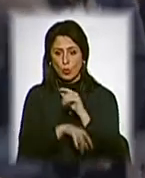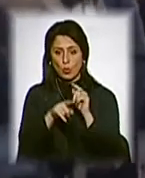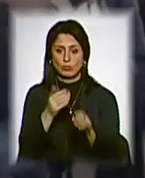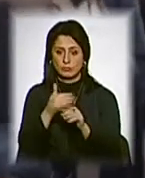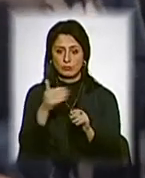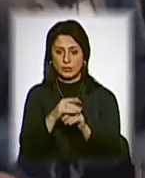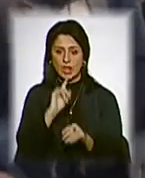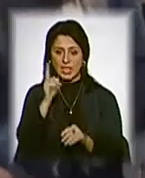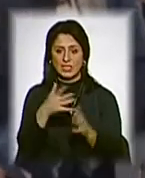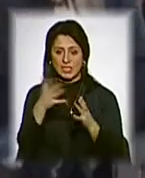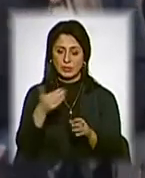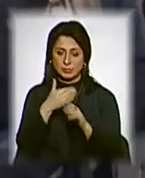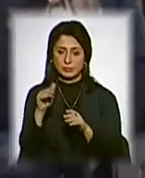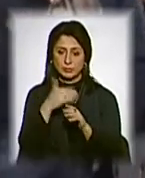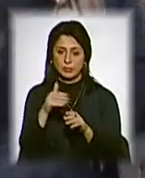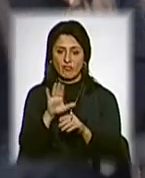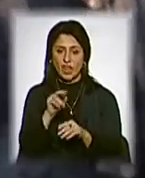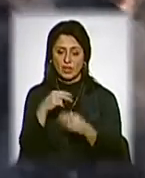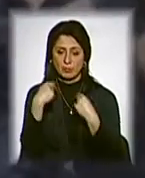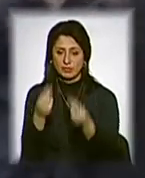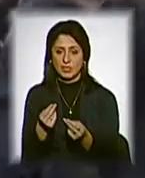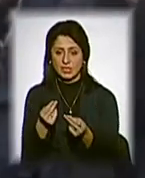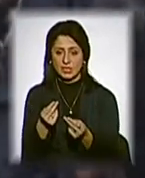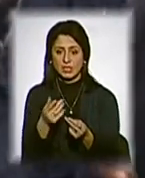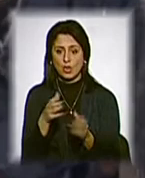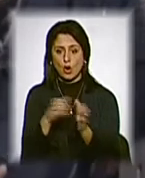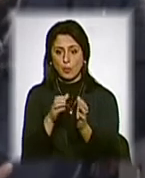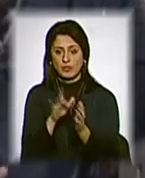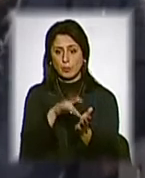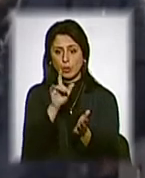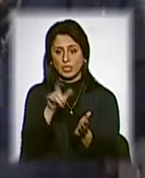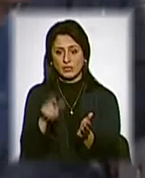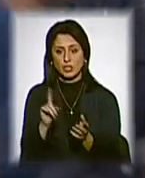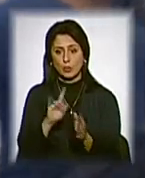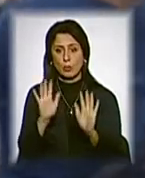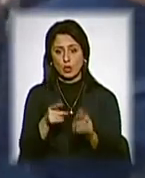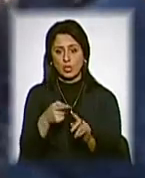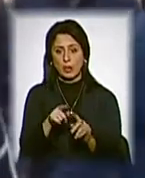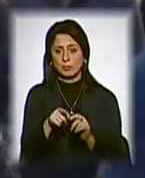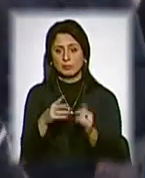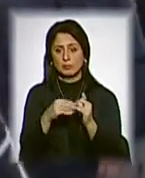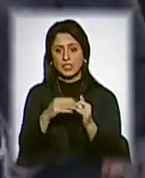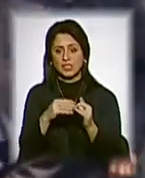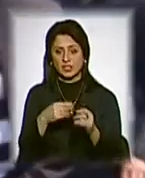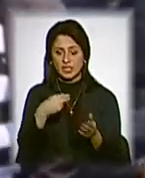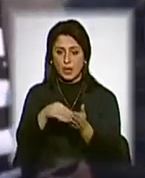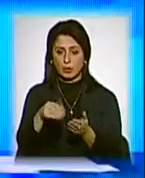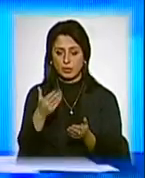რომ სადღაც ერთ წელზე მეტი ხნის ვადას ადროს ამ შემთხვევაში კომპანია მოსახლეობას, რომ მოხდეს ამ მიწების გამოსყიდვა.